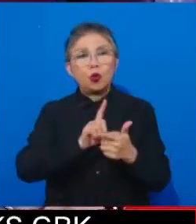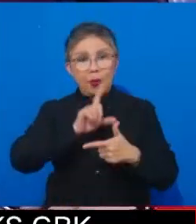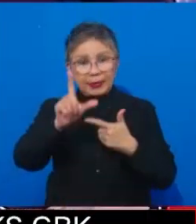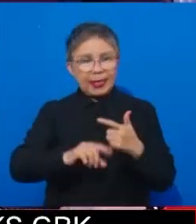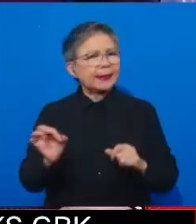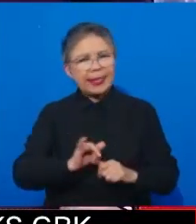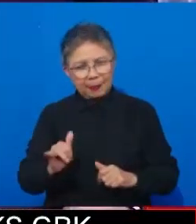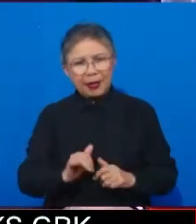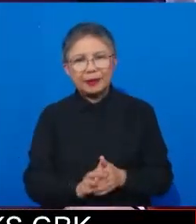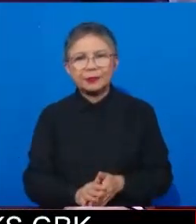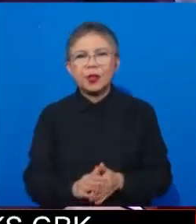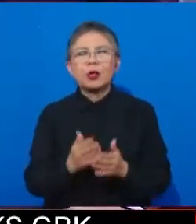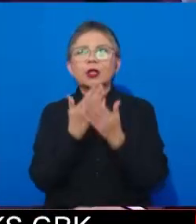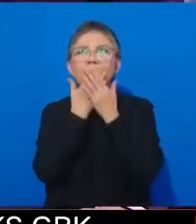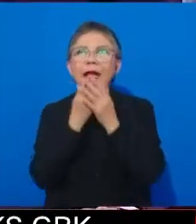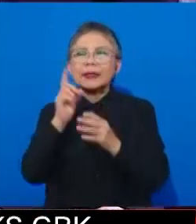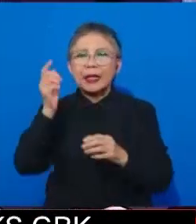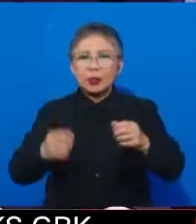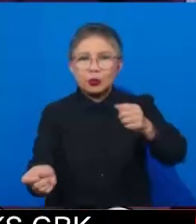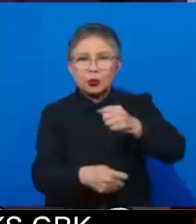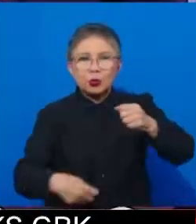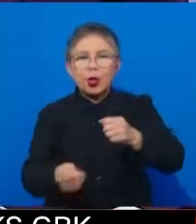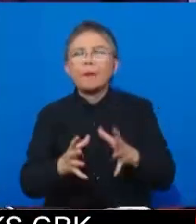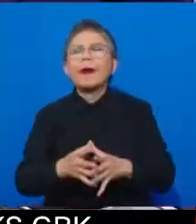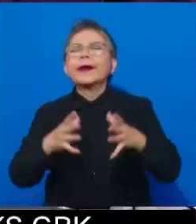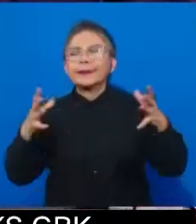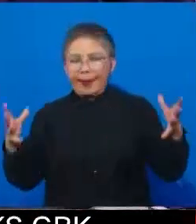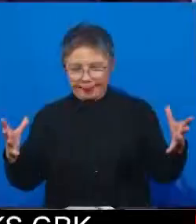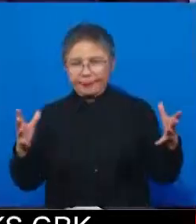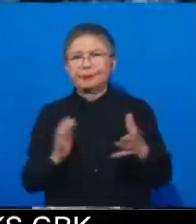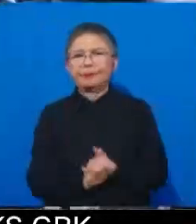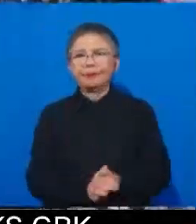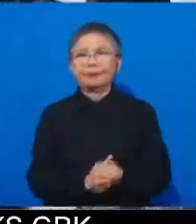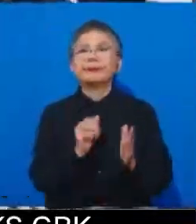Timur sebagai wujud rasa syukur atas hasil bumi yang melimpah.